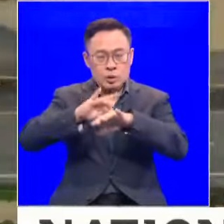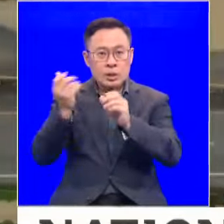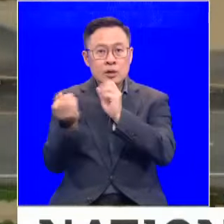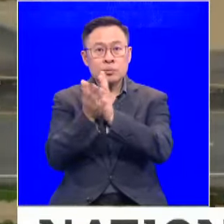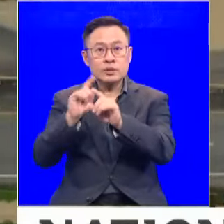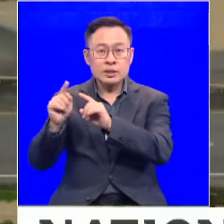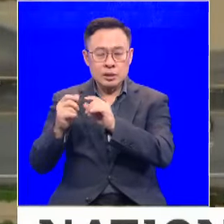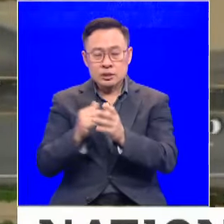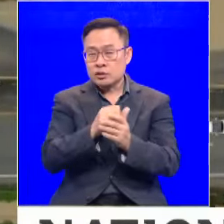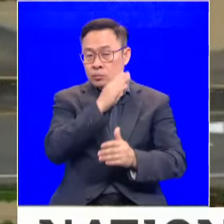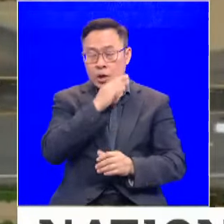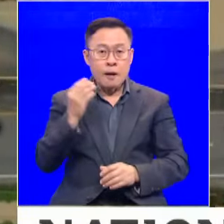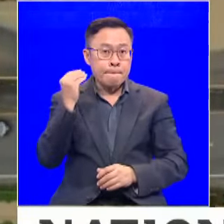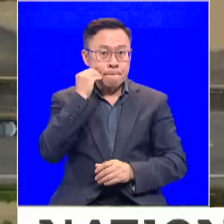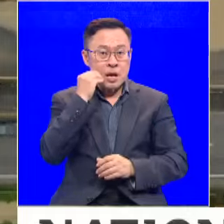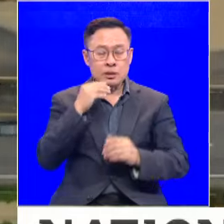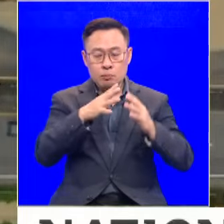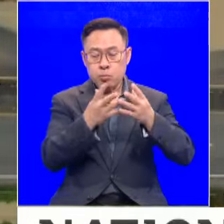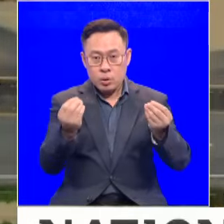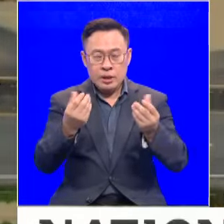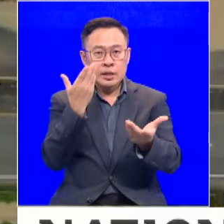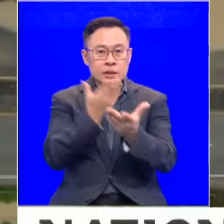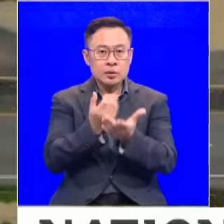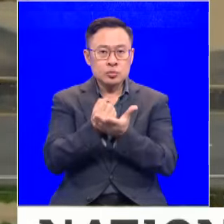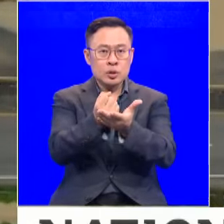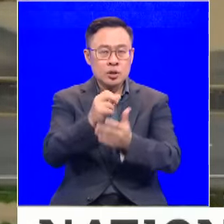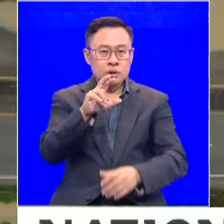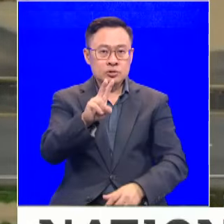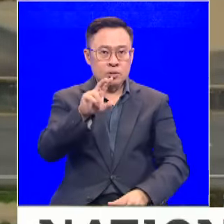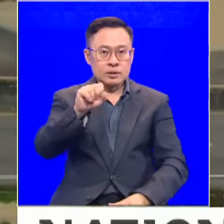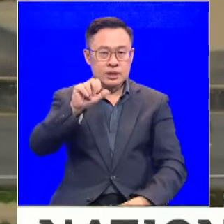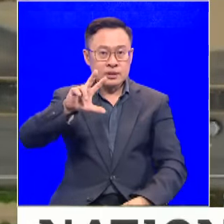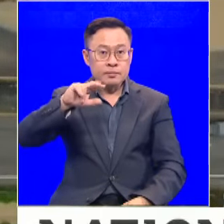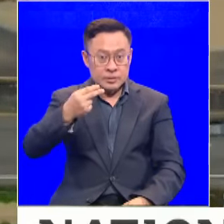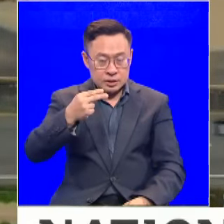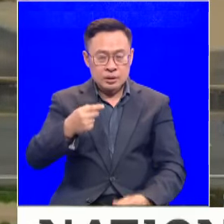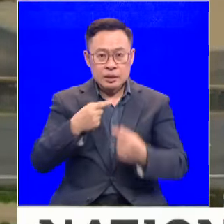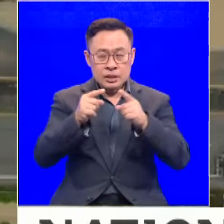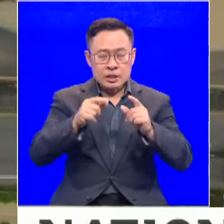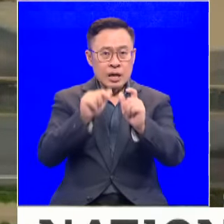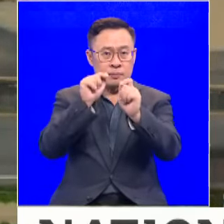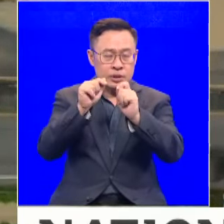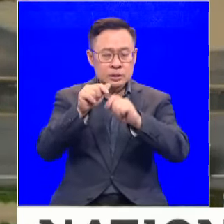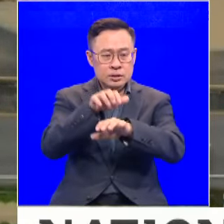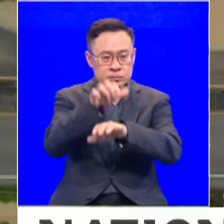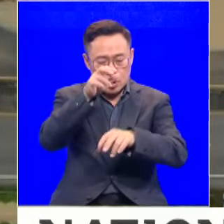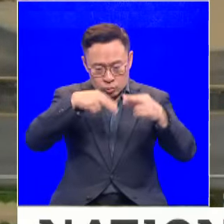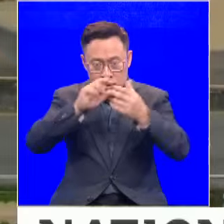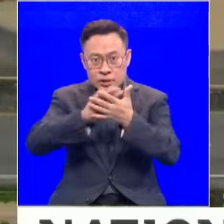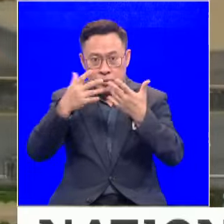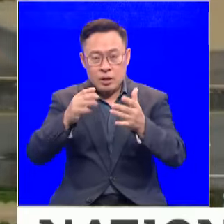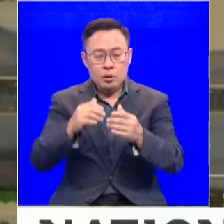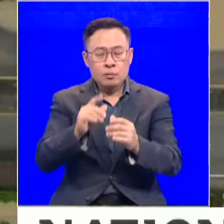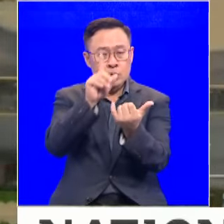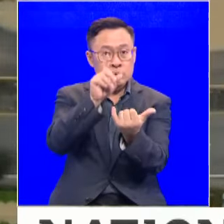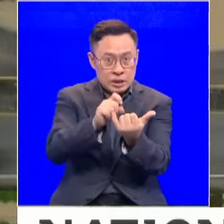เยียวยาได้ 230,000บาทแต่ถ้าเกิดว่ามีการพิสูจน์รวบรวมจากพื้นที่มาแล้วมีการเสียชีวิตก็ชดเชยอีก 50,000